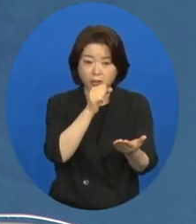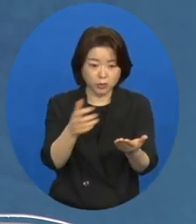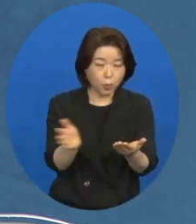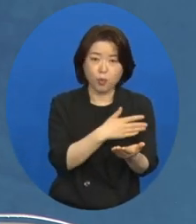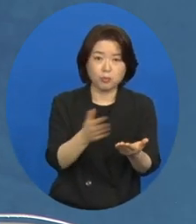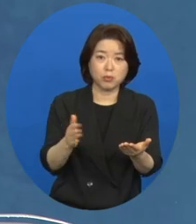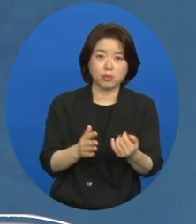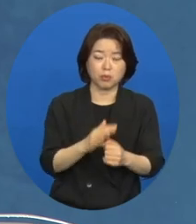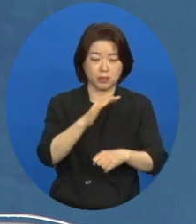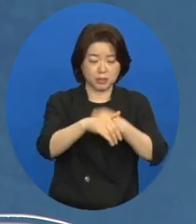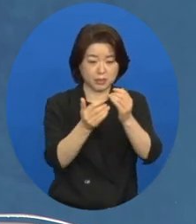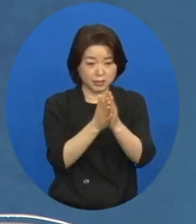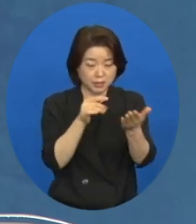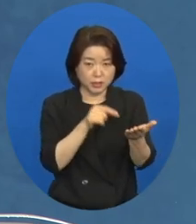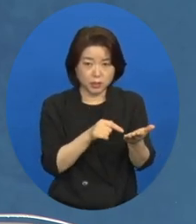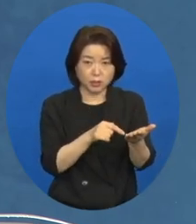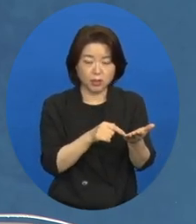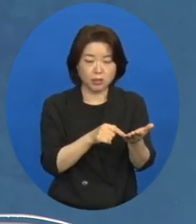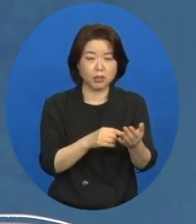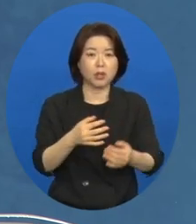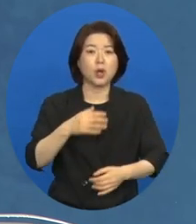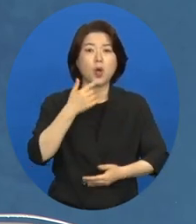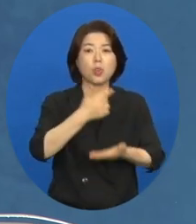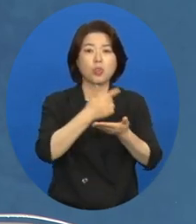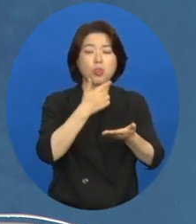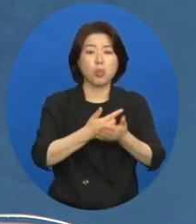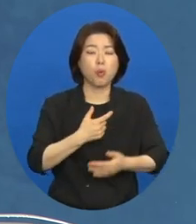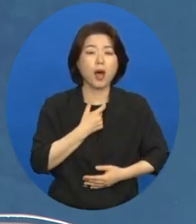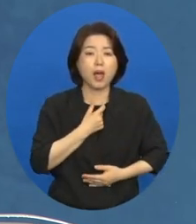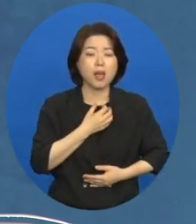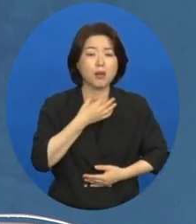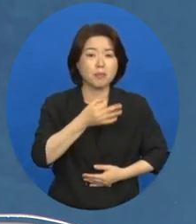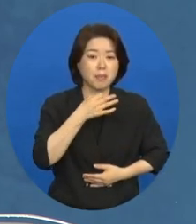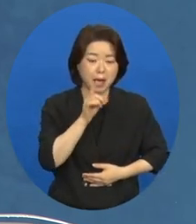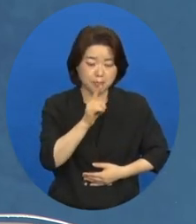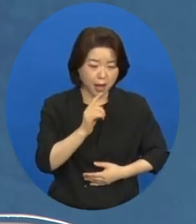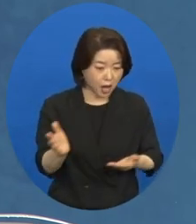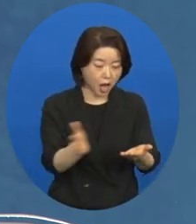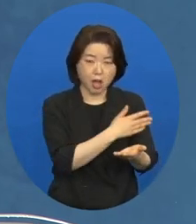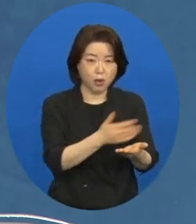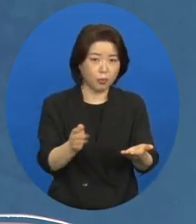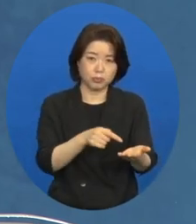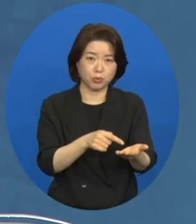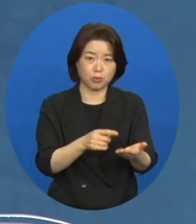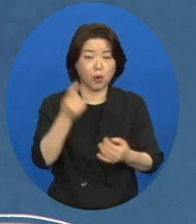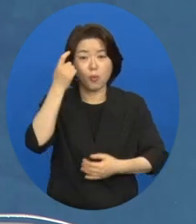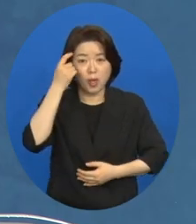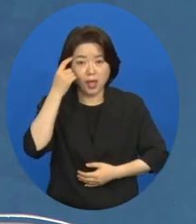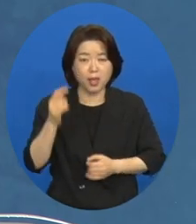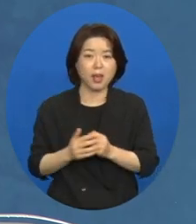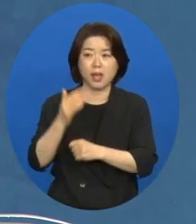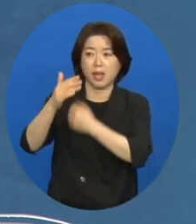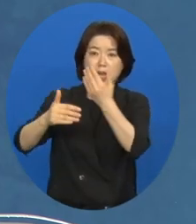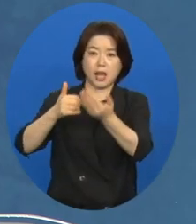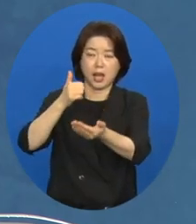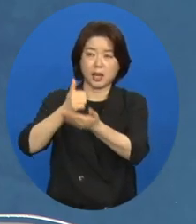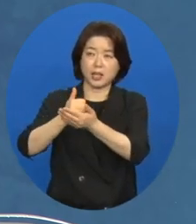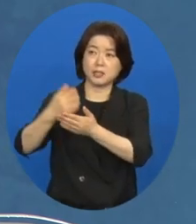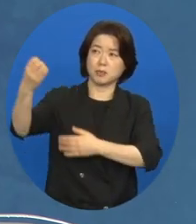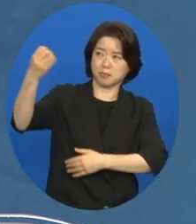성경의 기자는 의도적으로 노아의 목소리를 여기에 담지 않았습니다. 무슨 말인 것이죠? 하나님은 그저